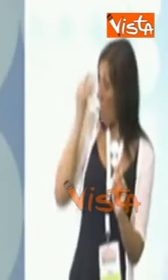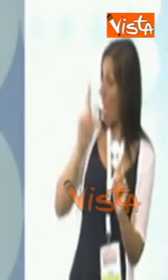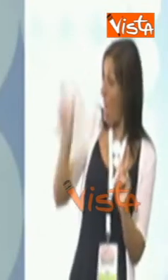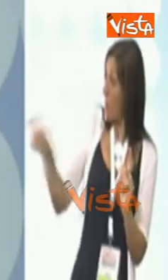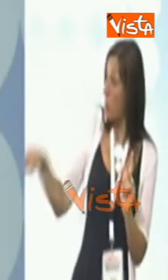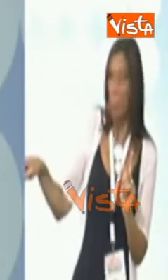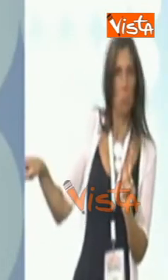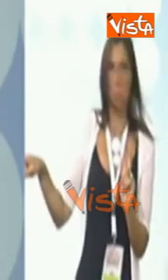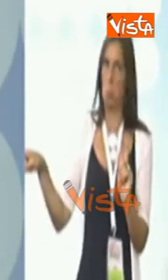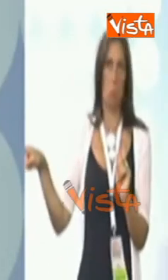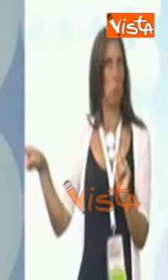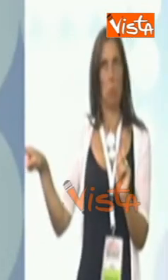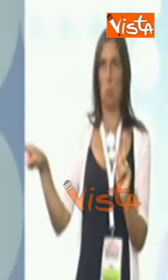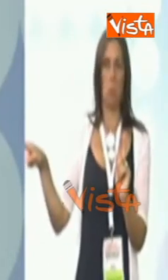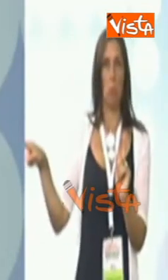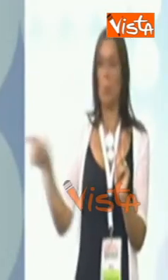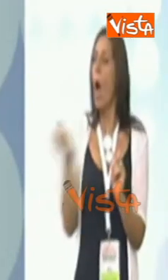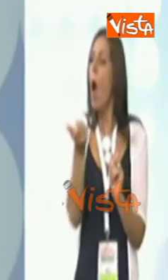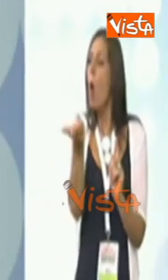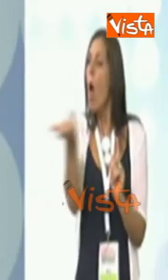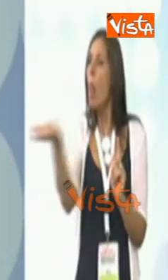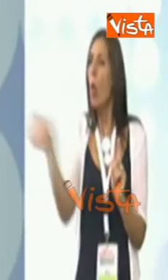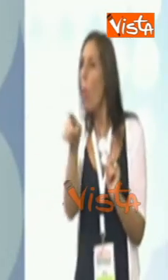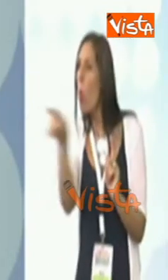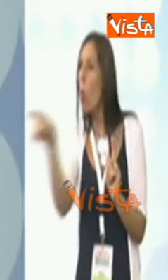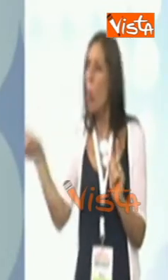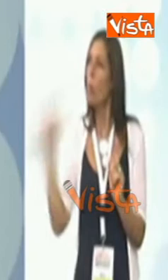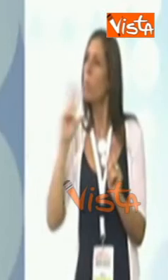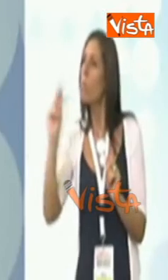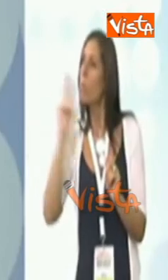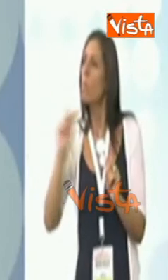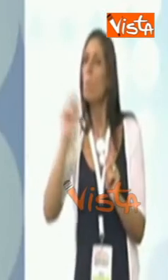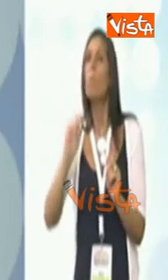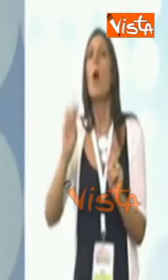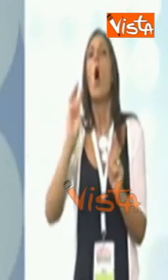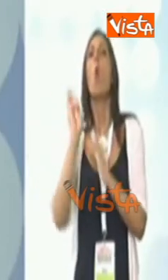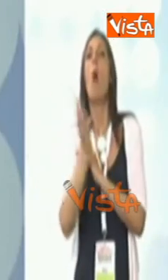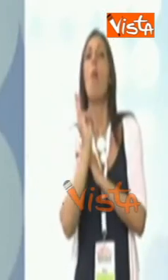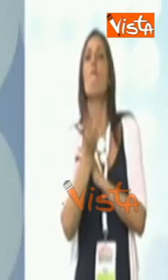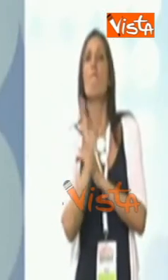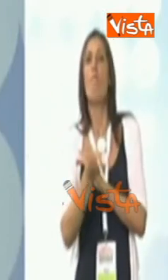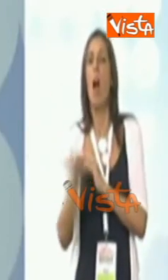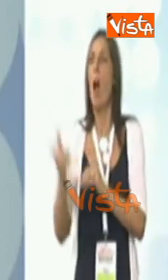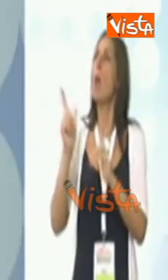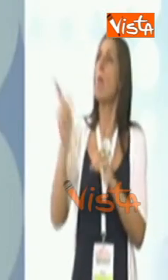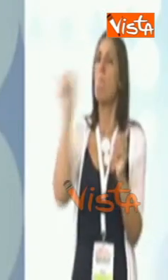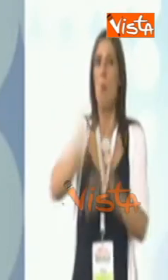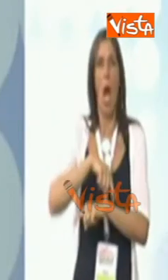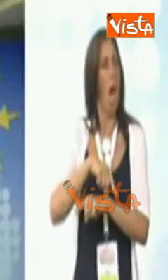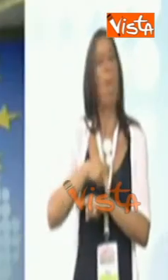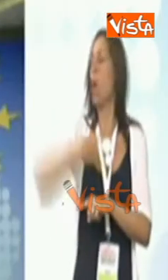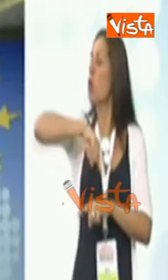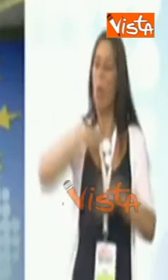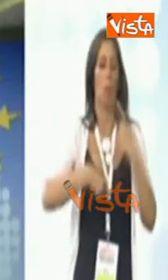mentre qualcuno sostiene che il wifi faccia male noi facciamo accordi con